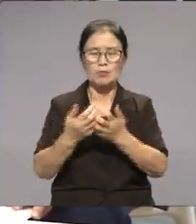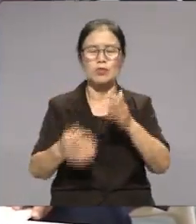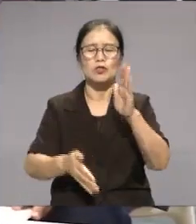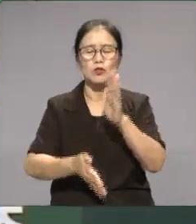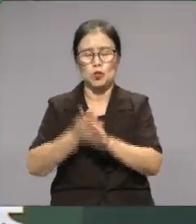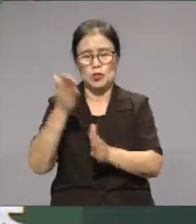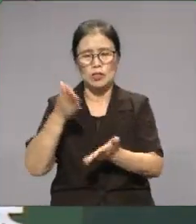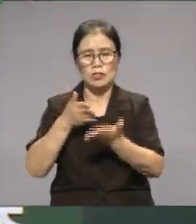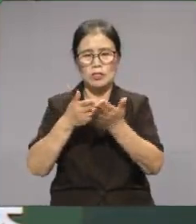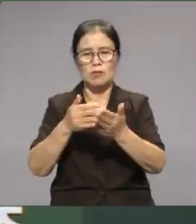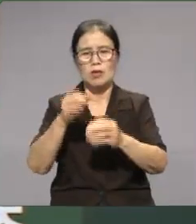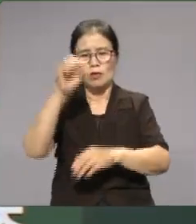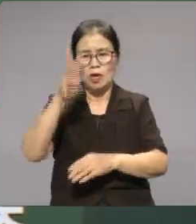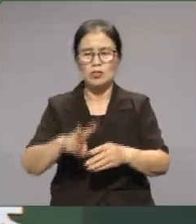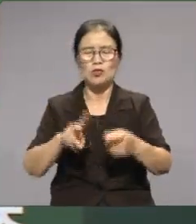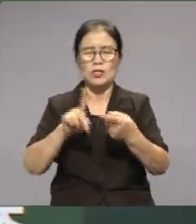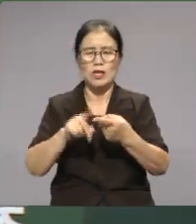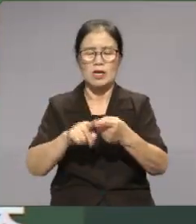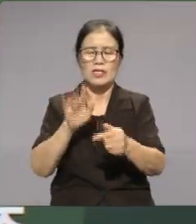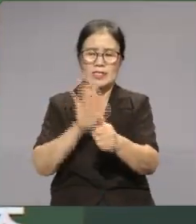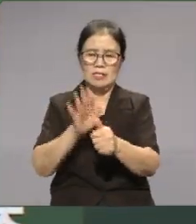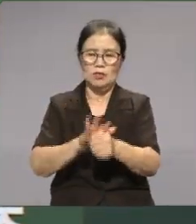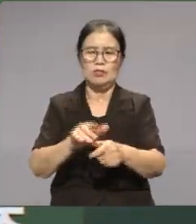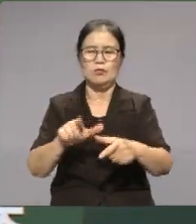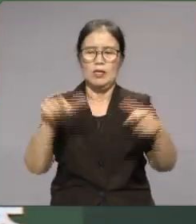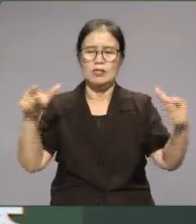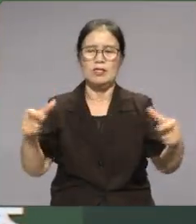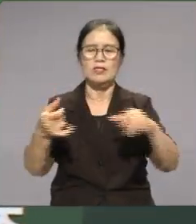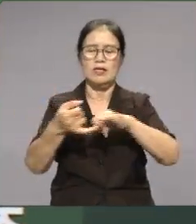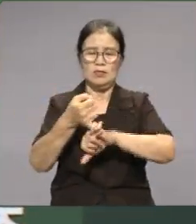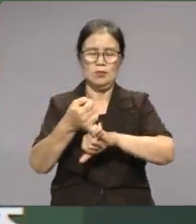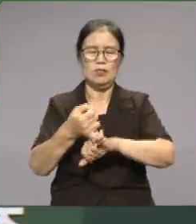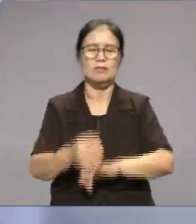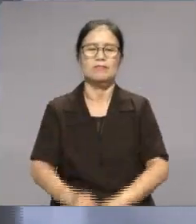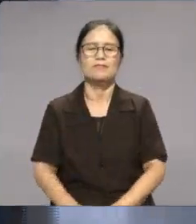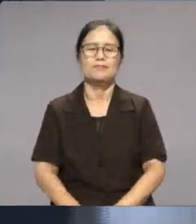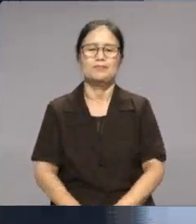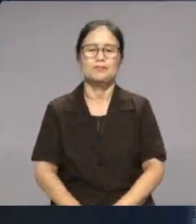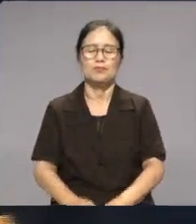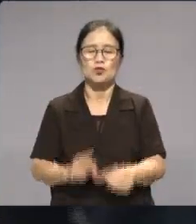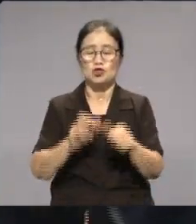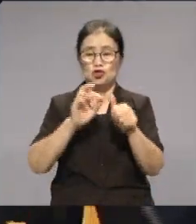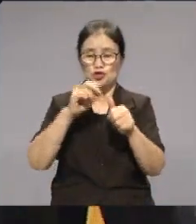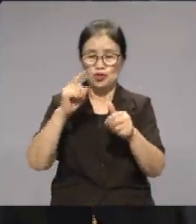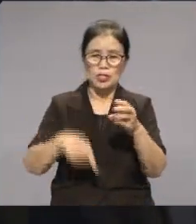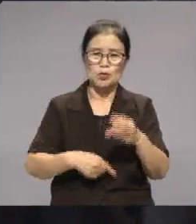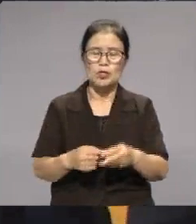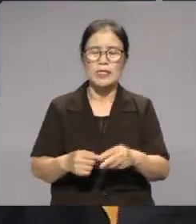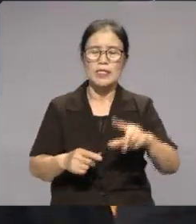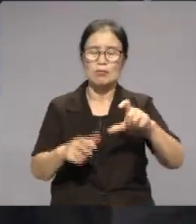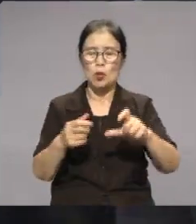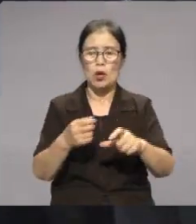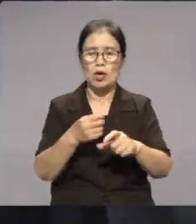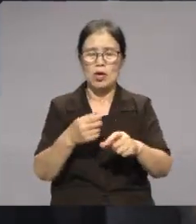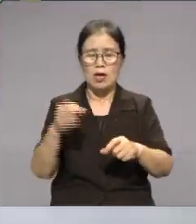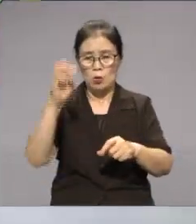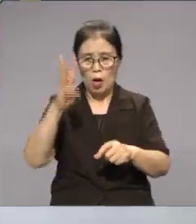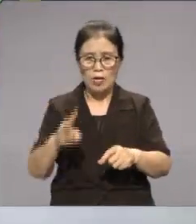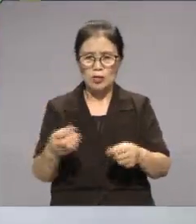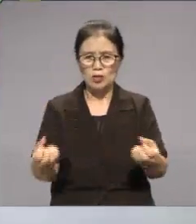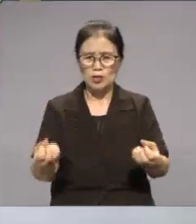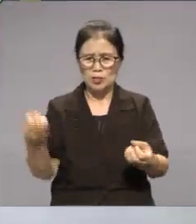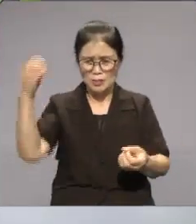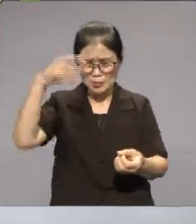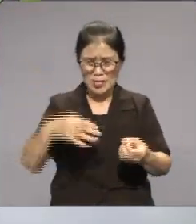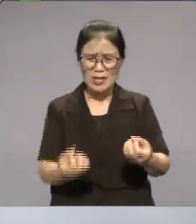제시하며 광주에 대한 지원 확대를 약속했습니다. 윤 대통령은 15회 광주 비엔날레가 열릴 아시아